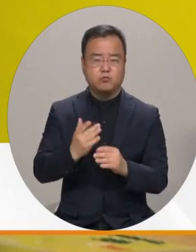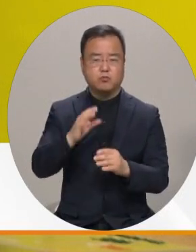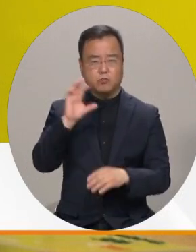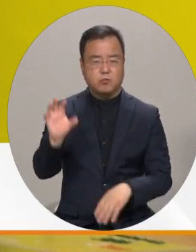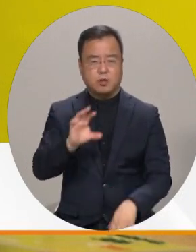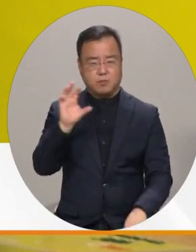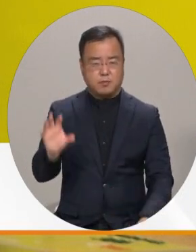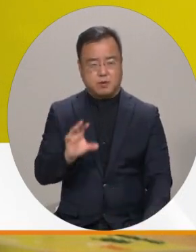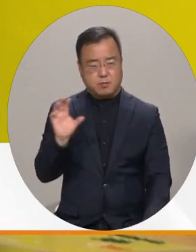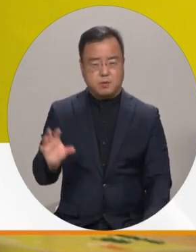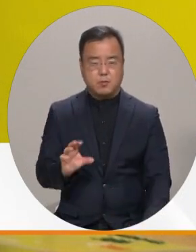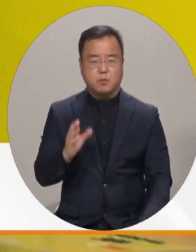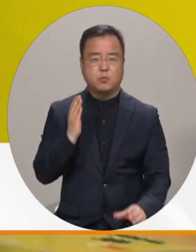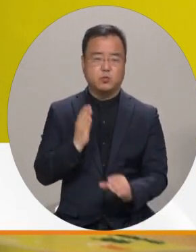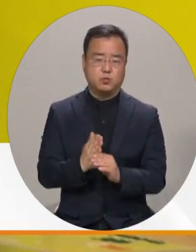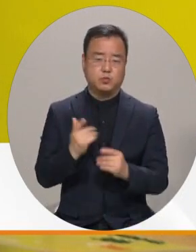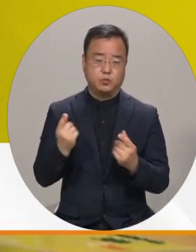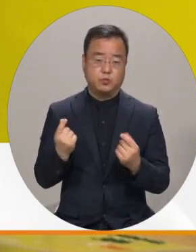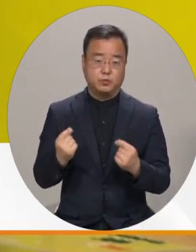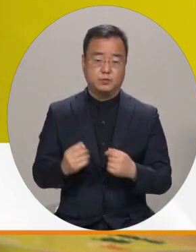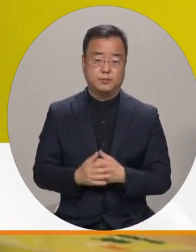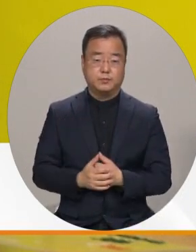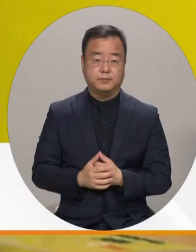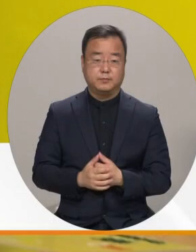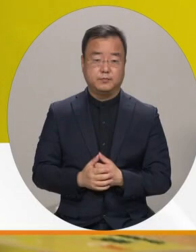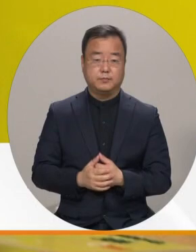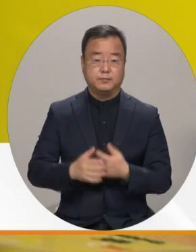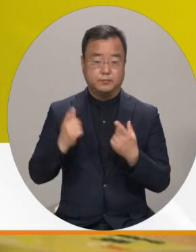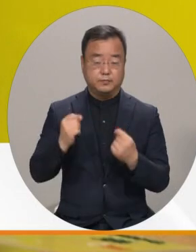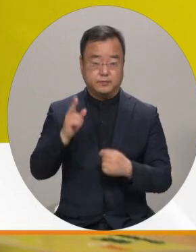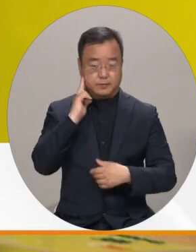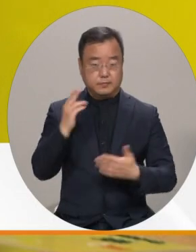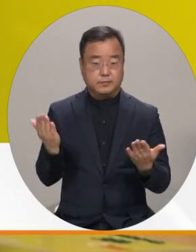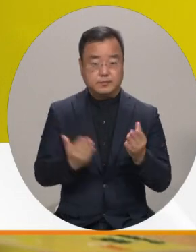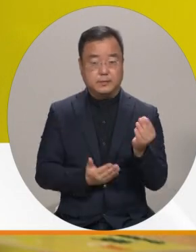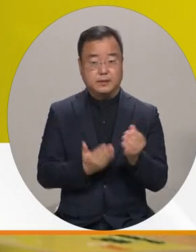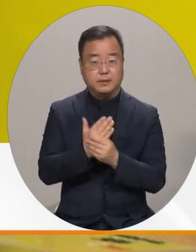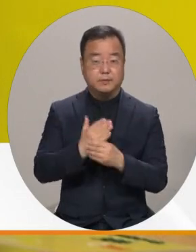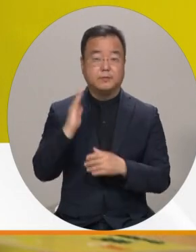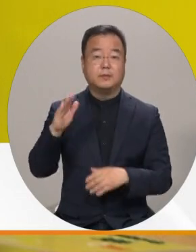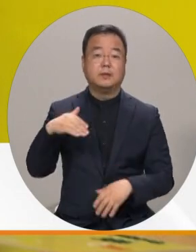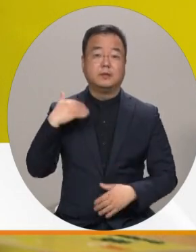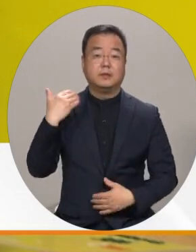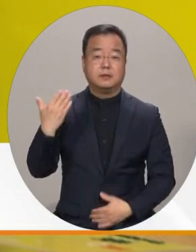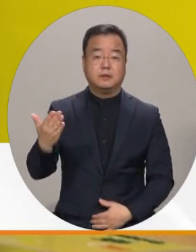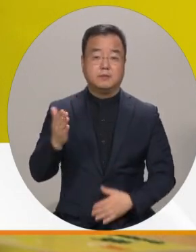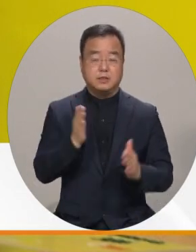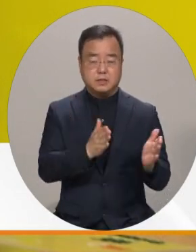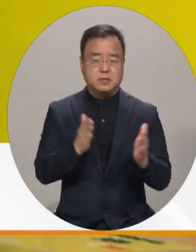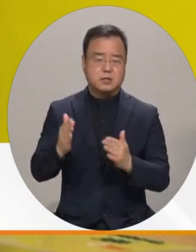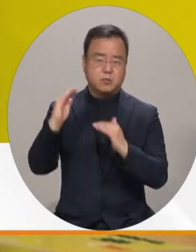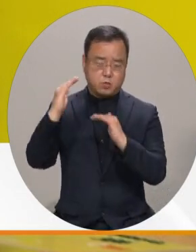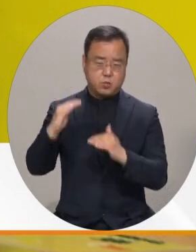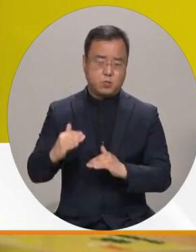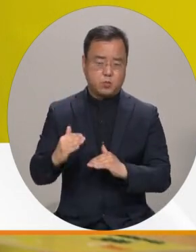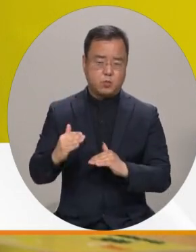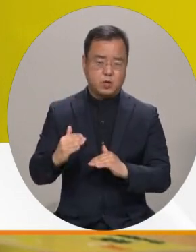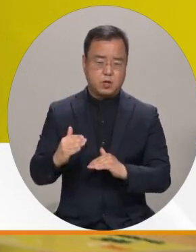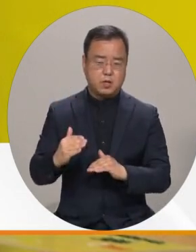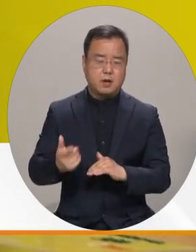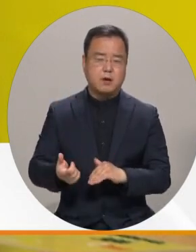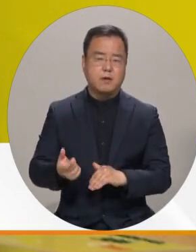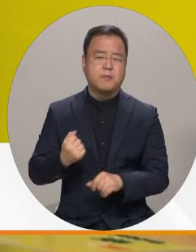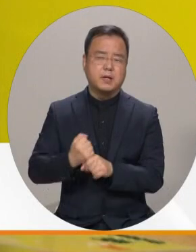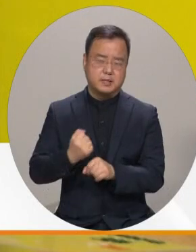거잖아요 그래서이 이런 참사가 일어나고 이게 정리하는 그런 과정의 프로세스들 빨리